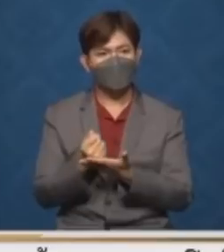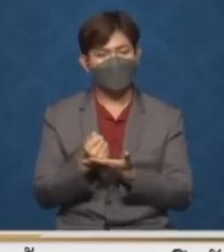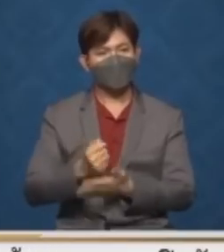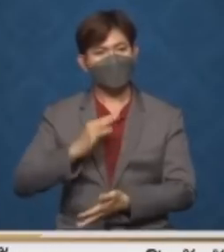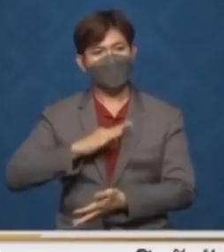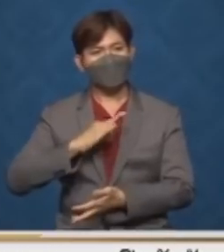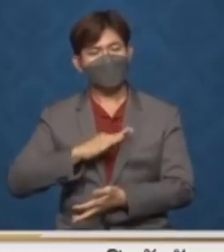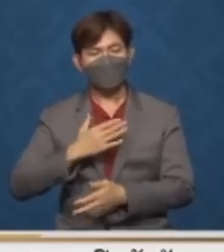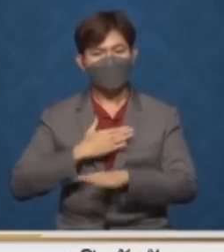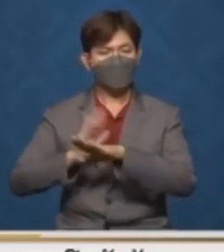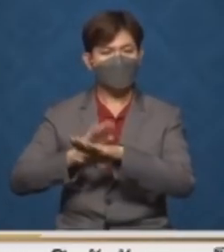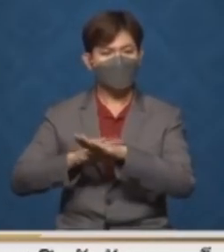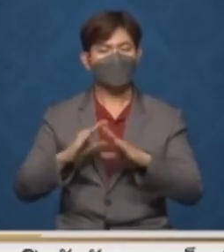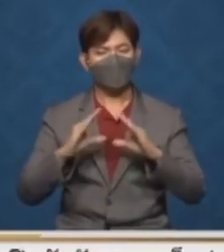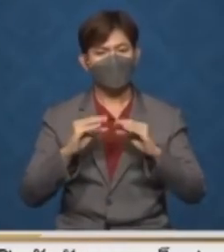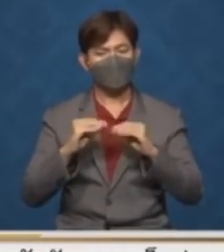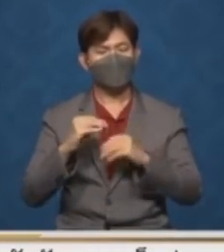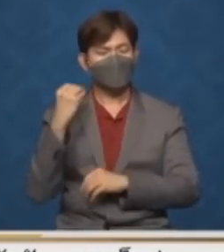Lori Human Hisับ